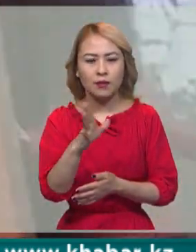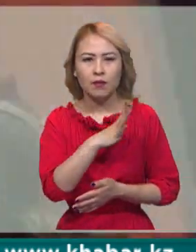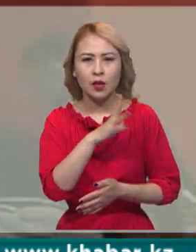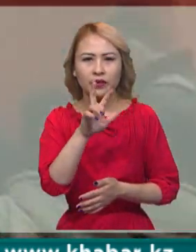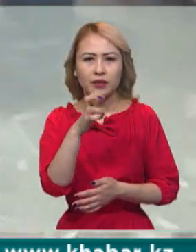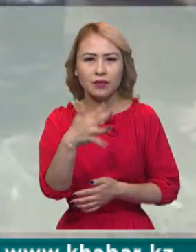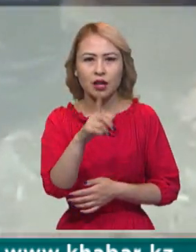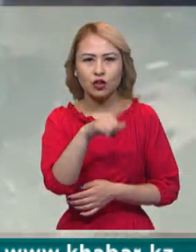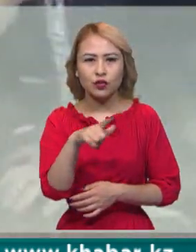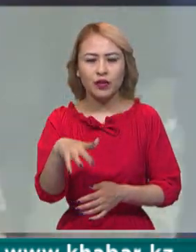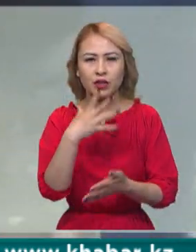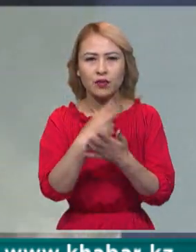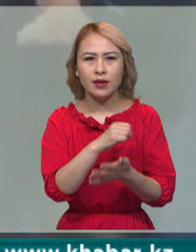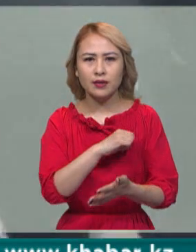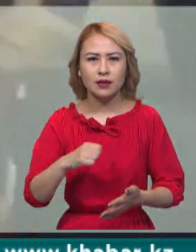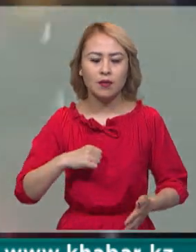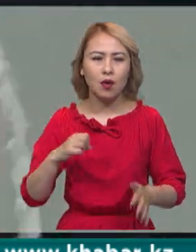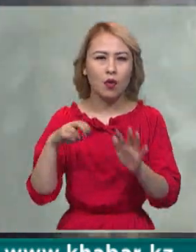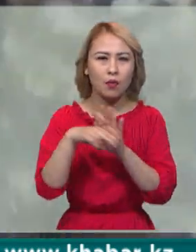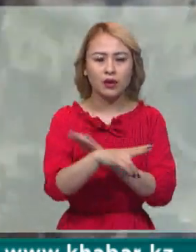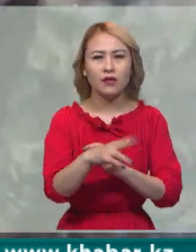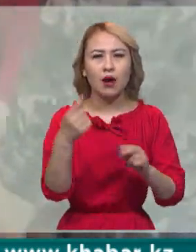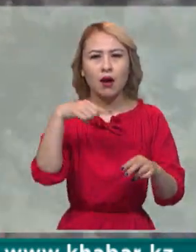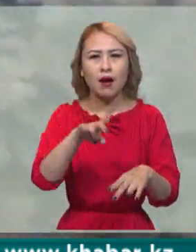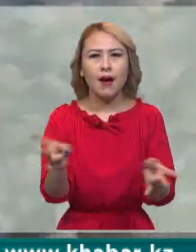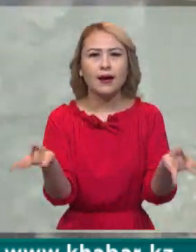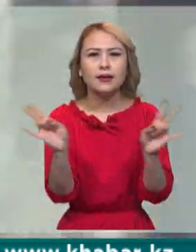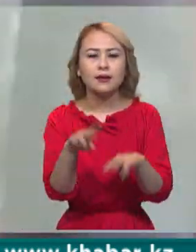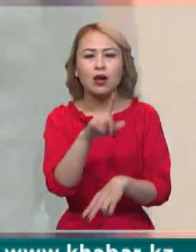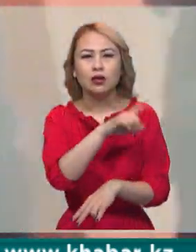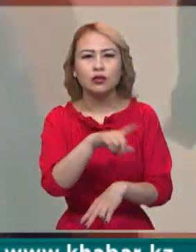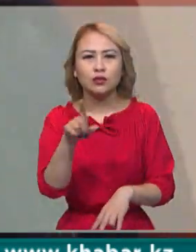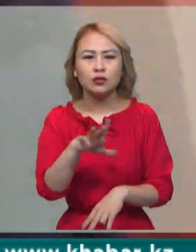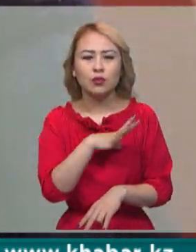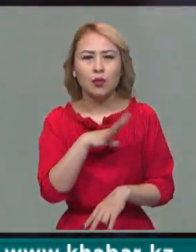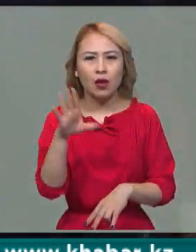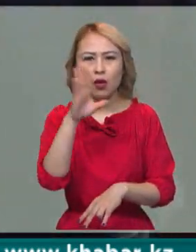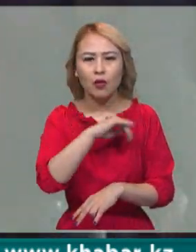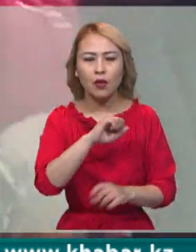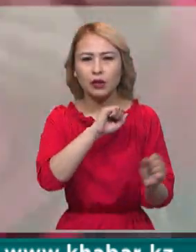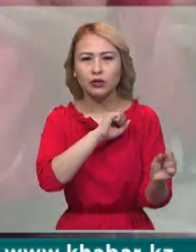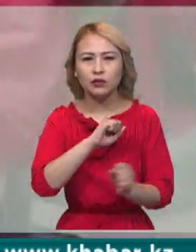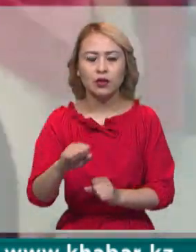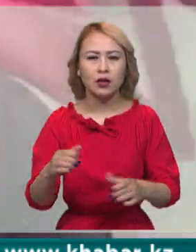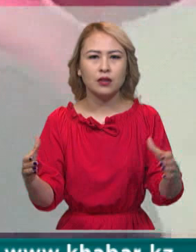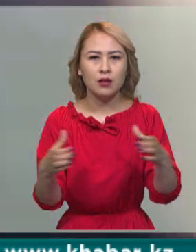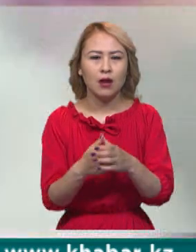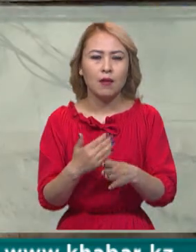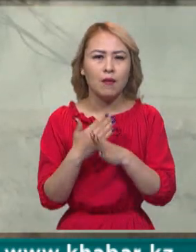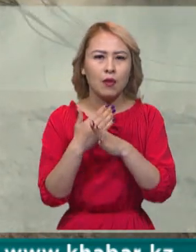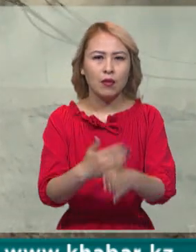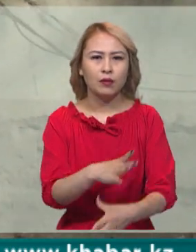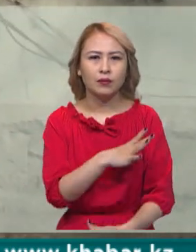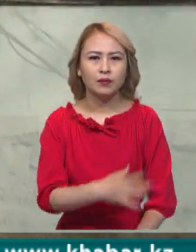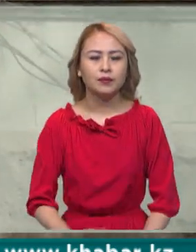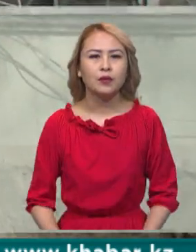адам жатақханадан өз бетімен сыртқа шықса, қалып қойғандарға ұлт үшін жанын пида етуге әзір Ұлан жасағы жәрдемдесті.